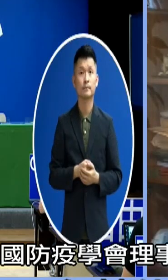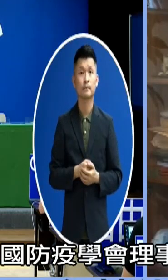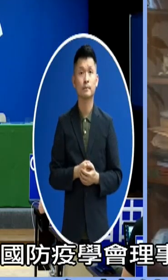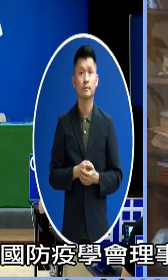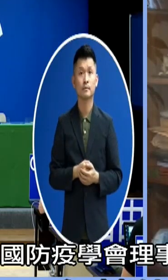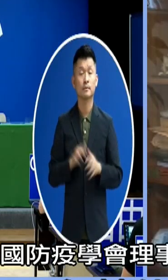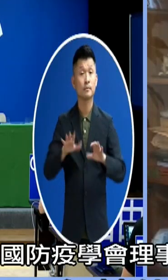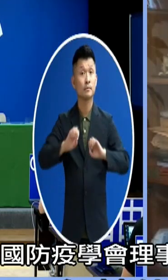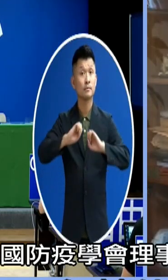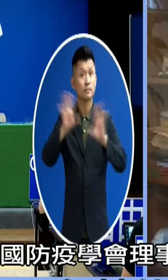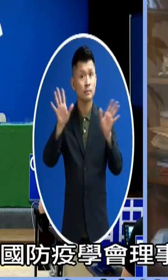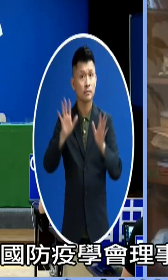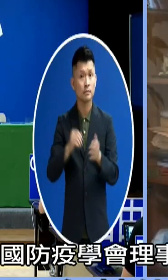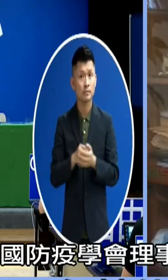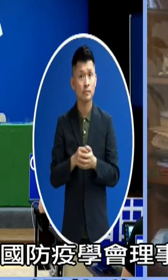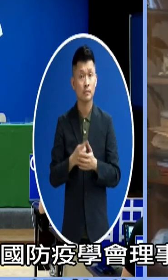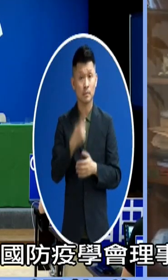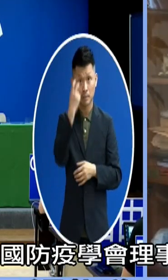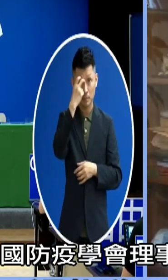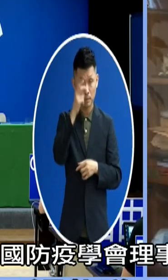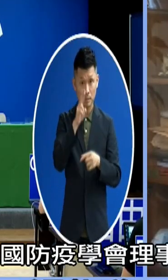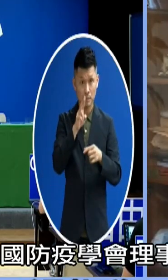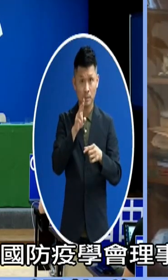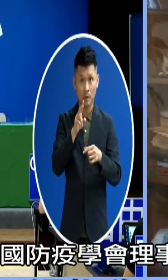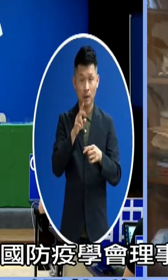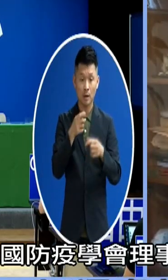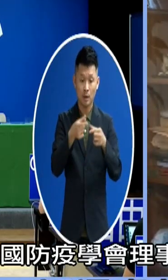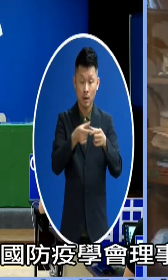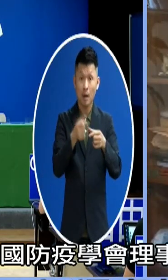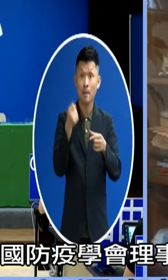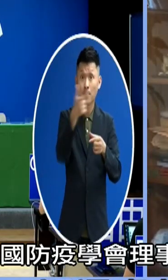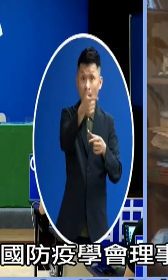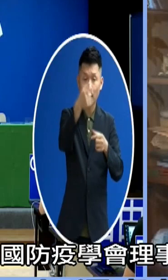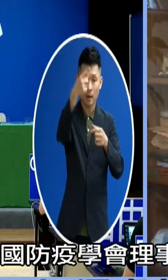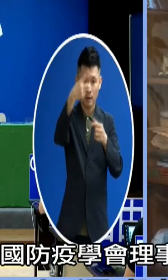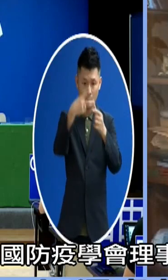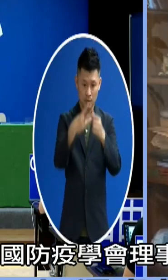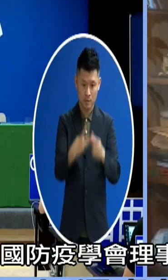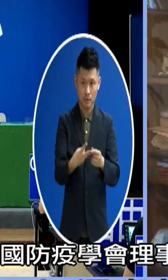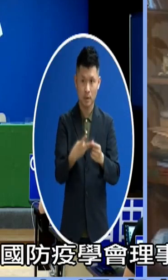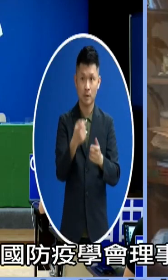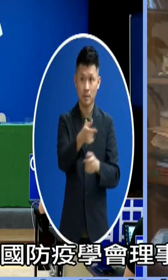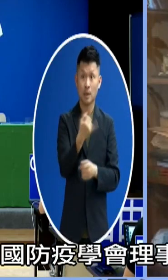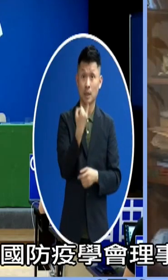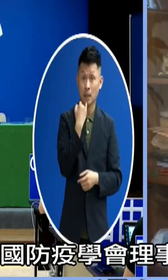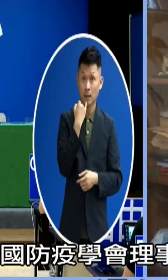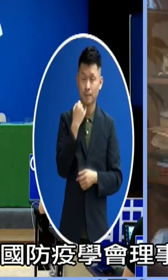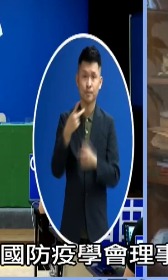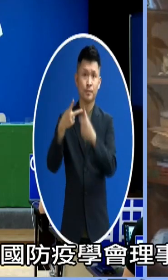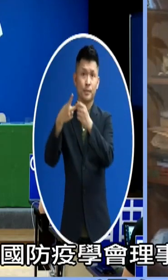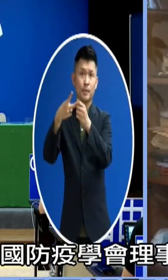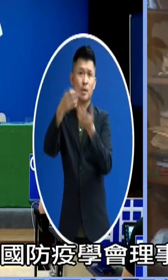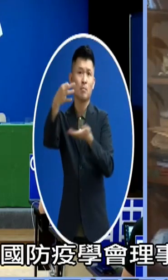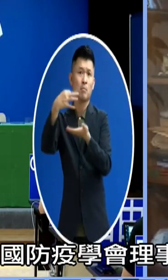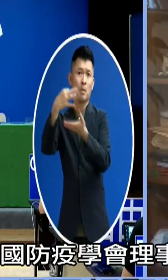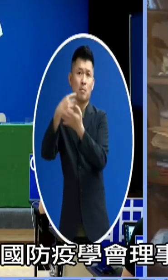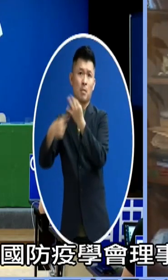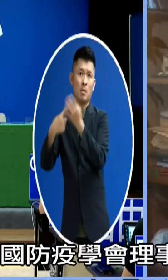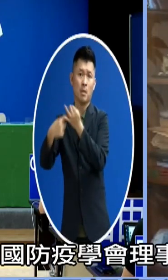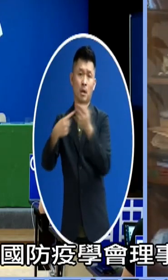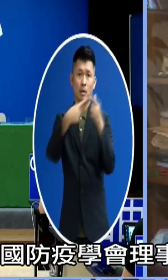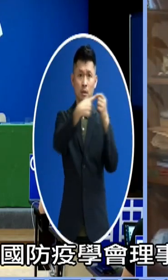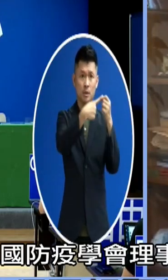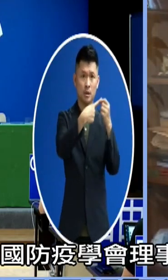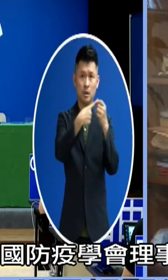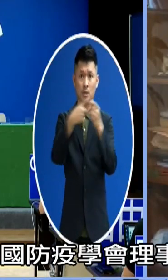他国家的交往都已经恢复了以后，两岸的交往都还处于停滞的状态。这个在现阶段是必须